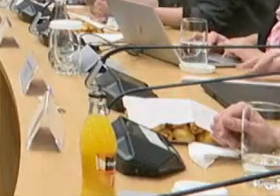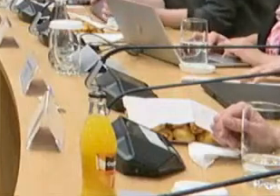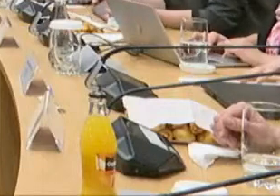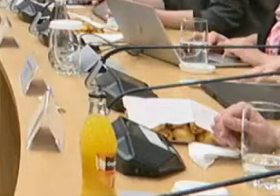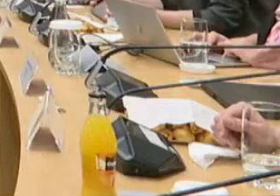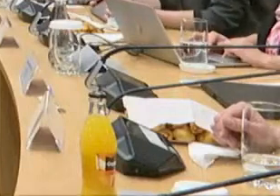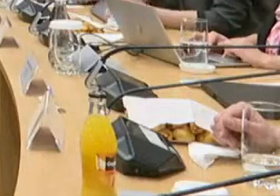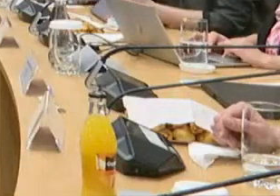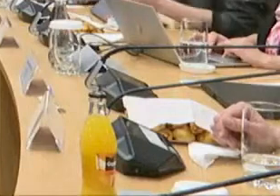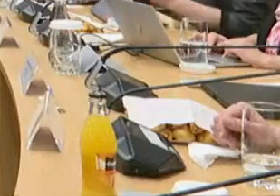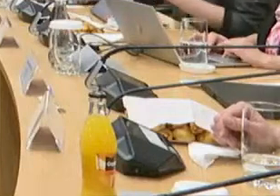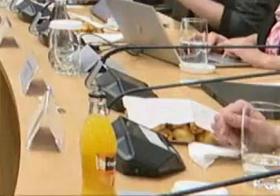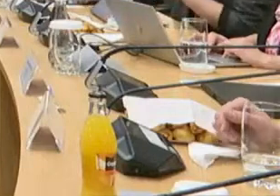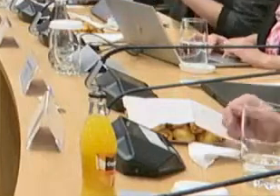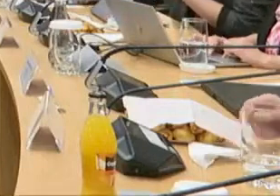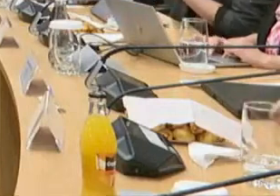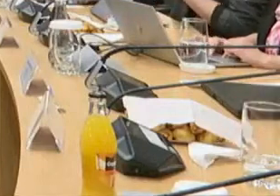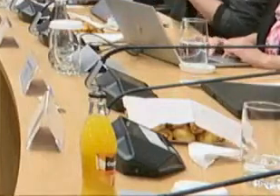Valentin